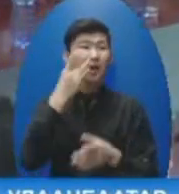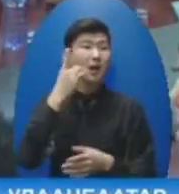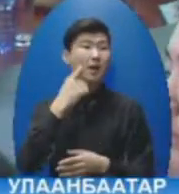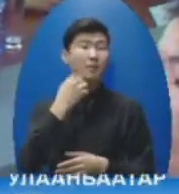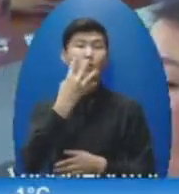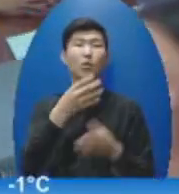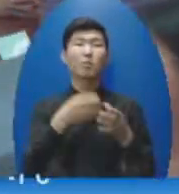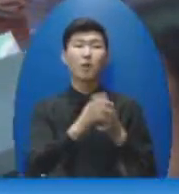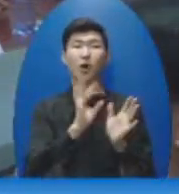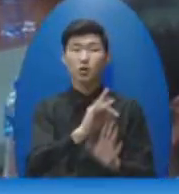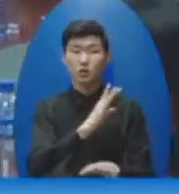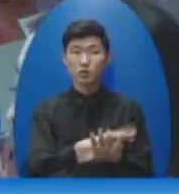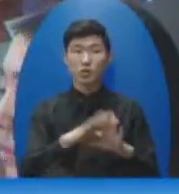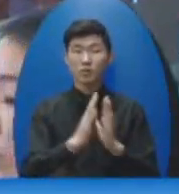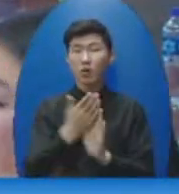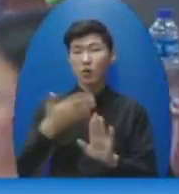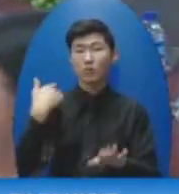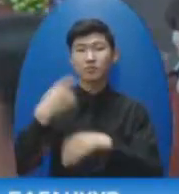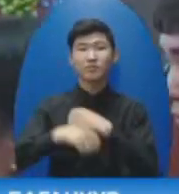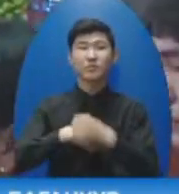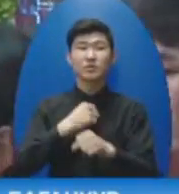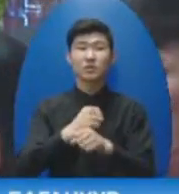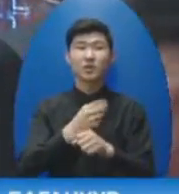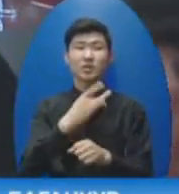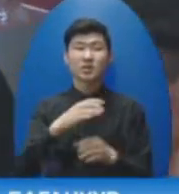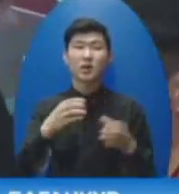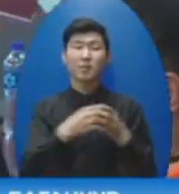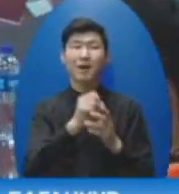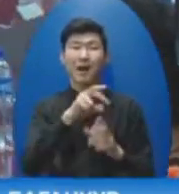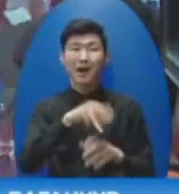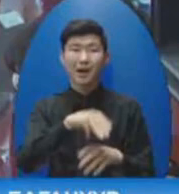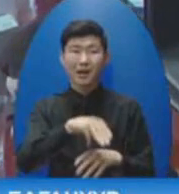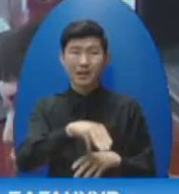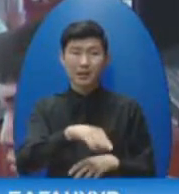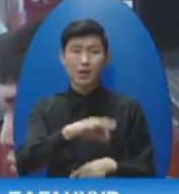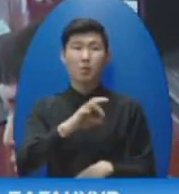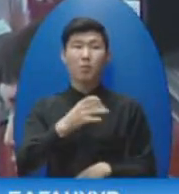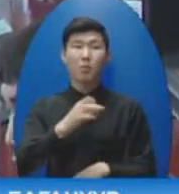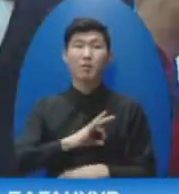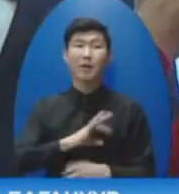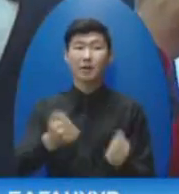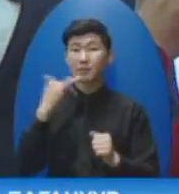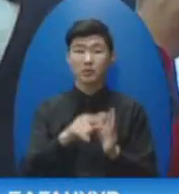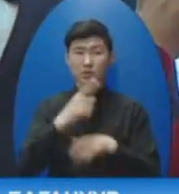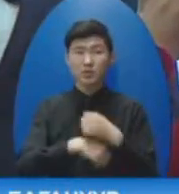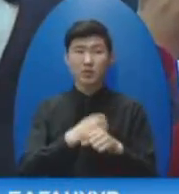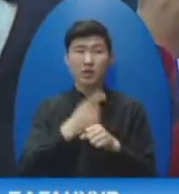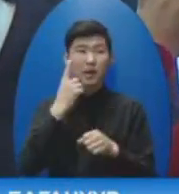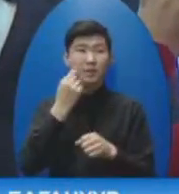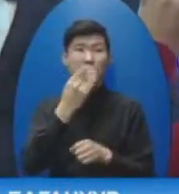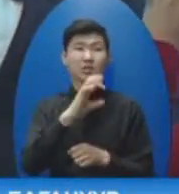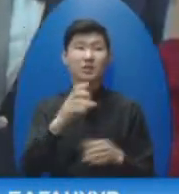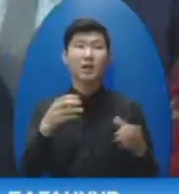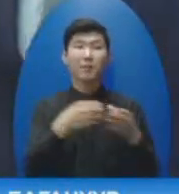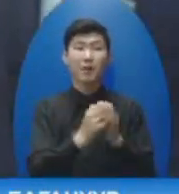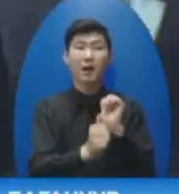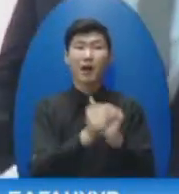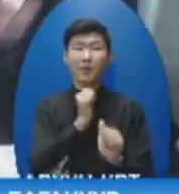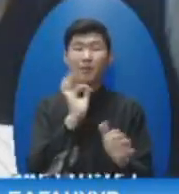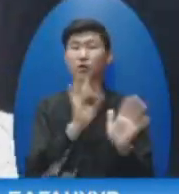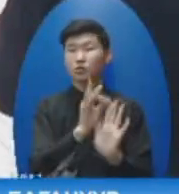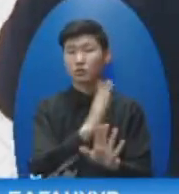баг оролцсон. Өмнөх жилүүдэд эрэгтэй шигшээ баг алт мөнгөн медаль хүртэж байсан удаатай. Тэгвэл энэ жил эмэгтэй шигшээ баг ийхүү амжилт